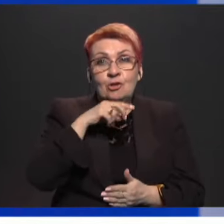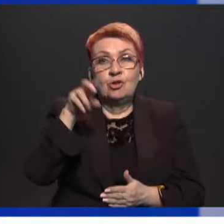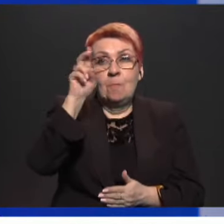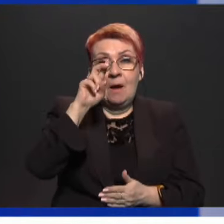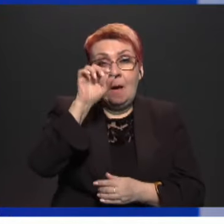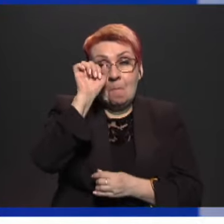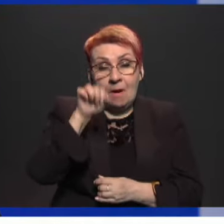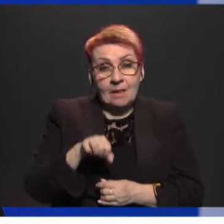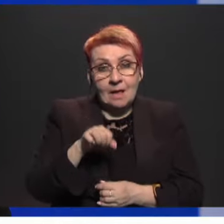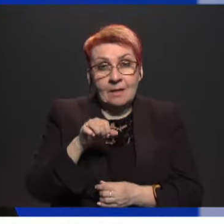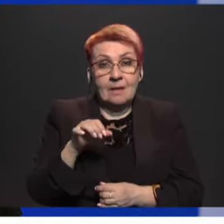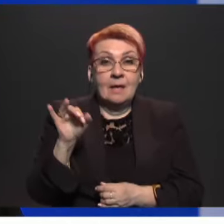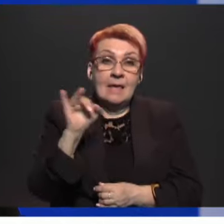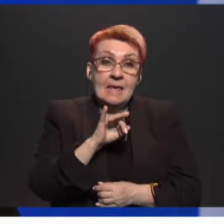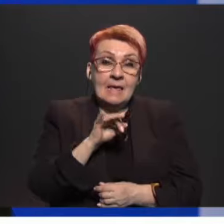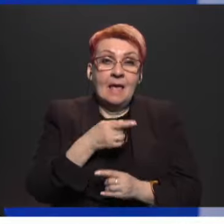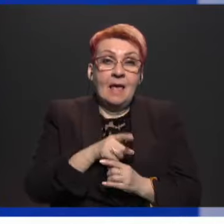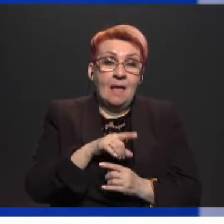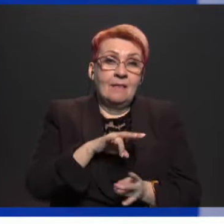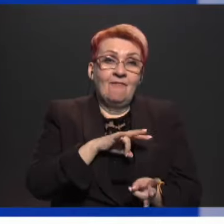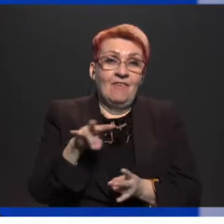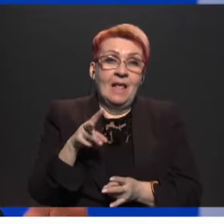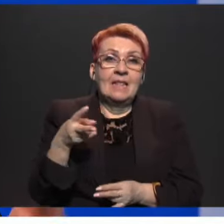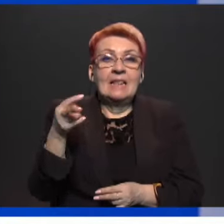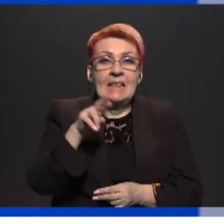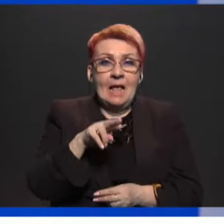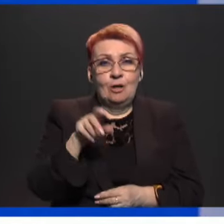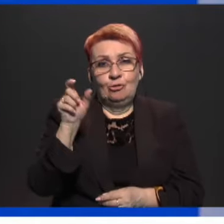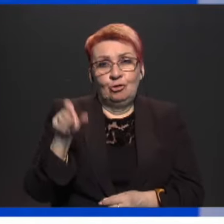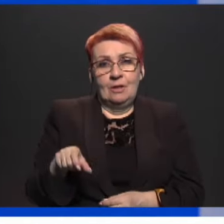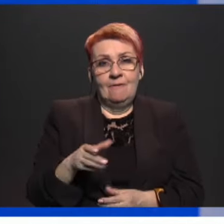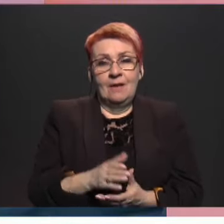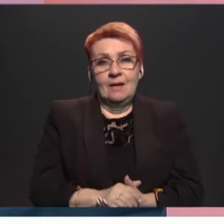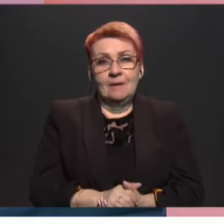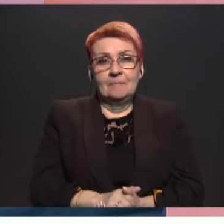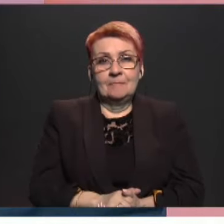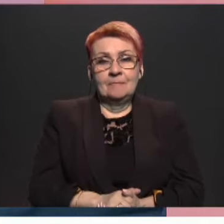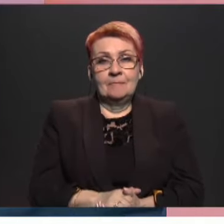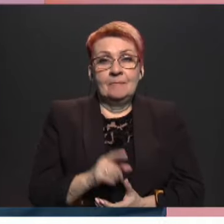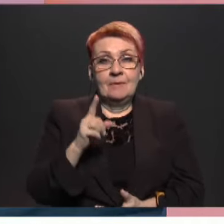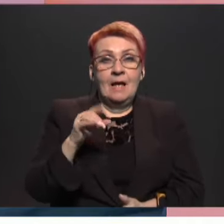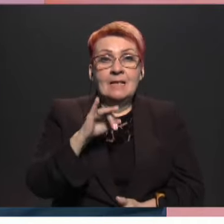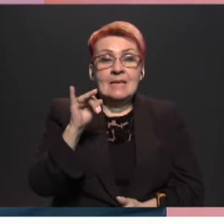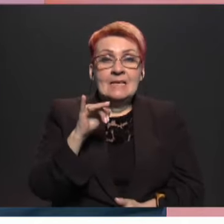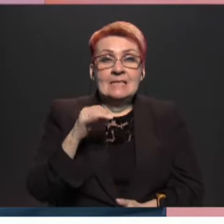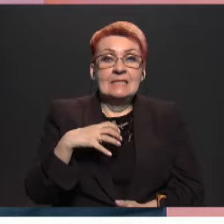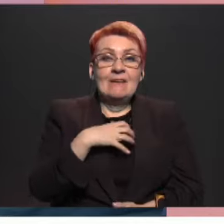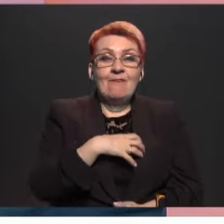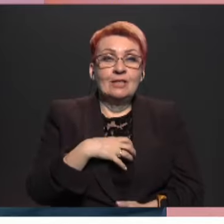В-третьих, потому что это просто вредно для человека. Начну последовательно. Почему это глупость и ложь? Один из важнейших постулатов